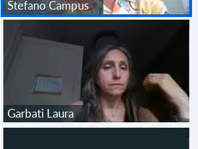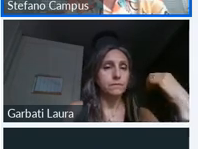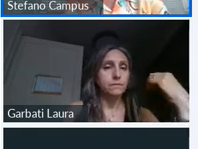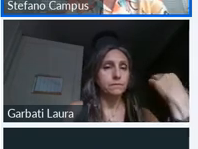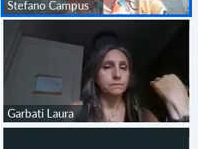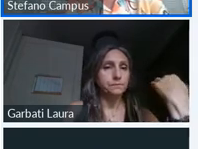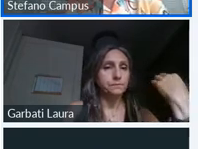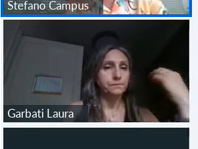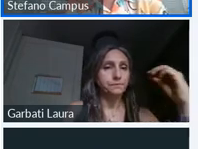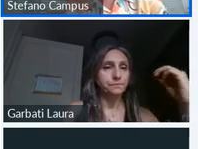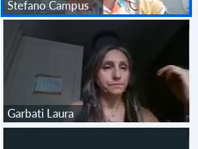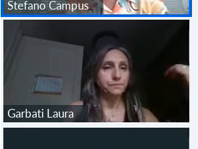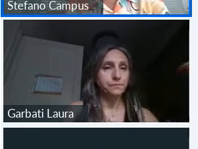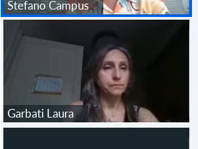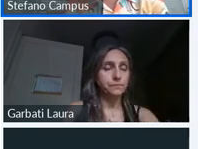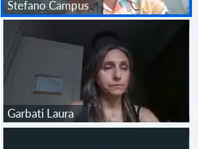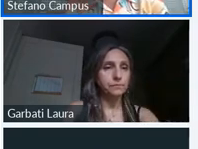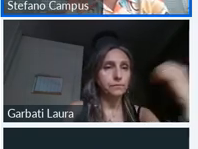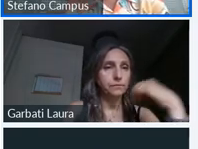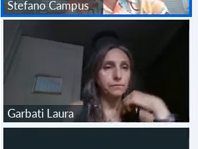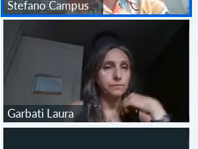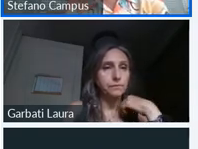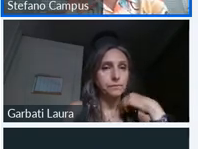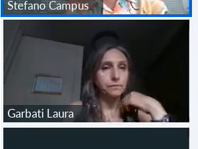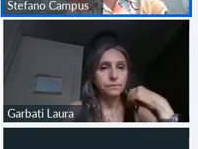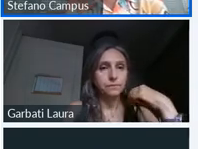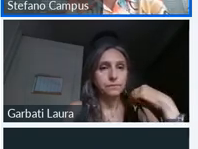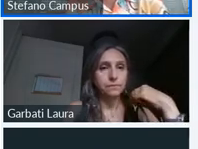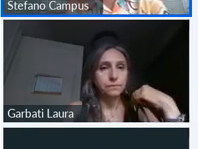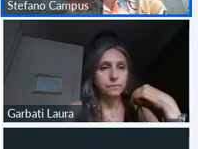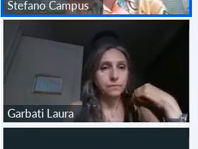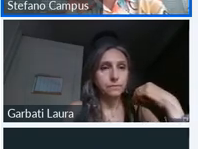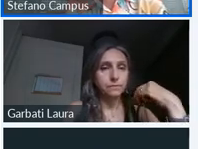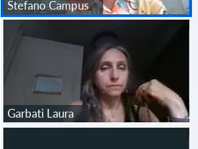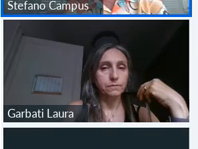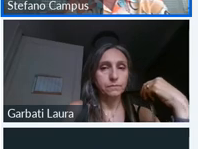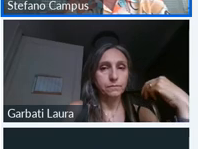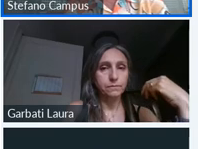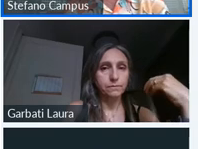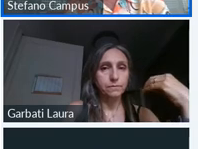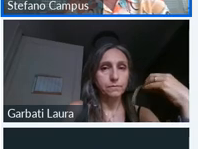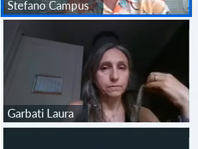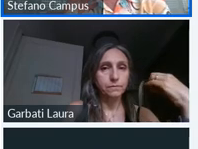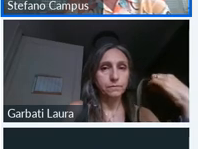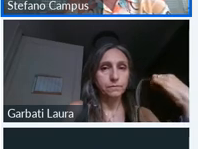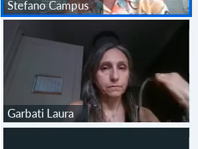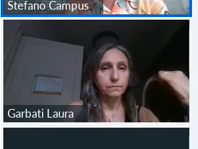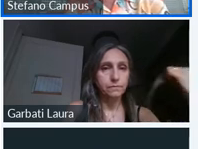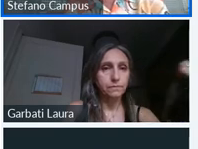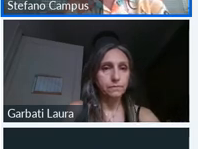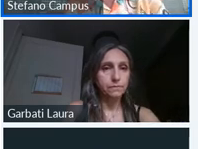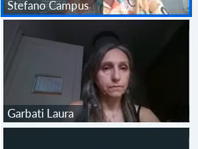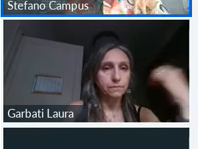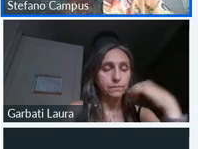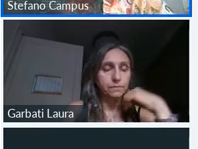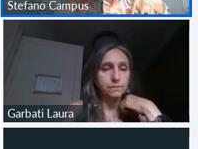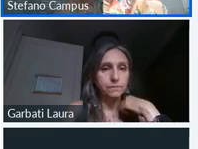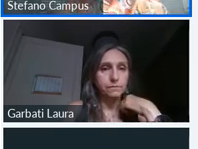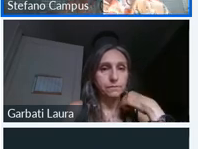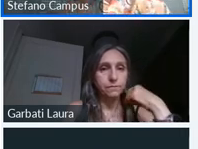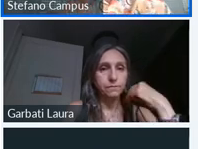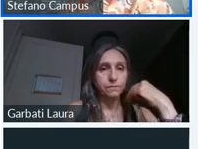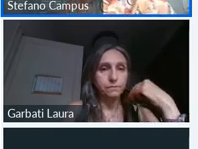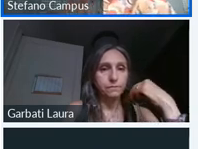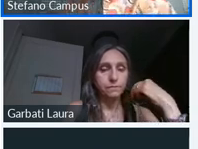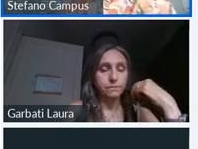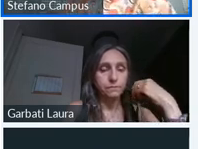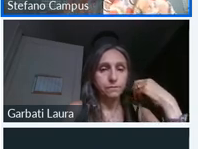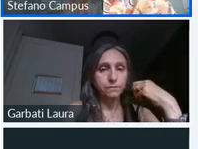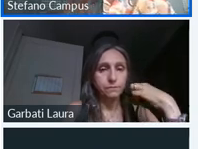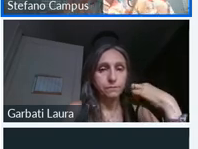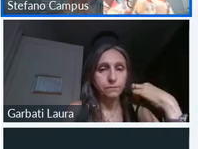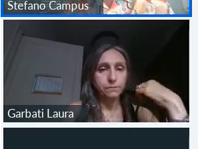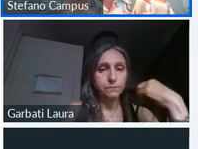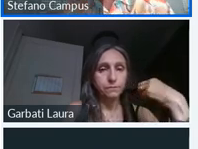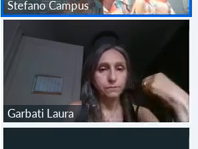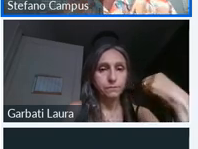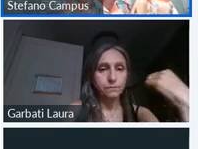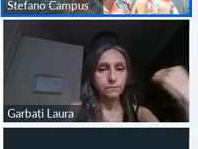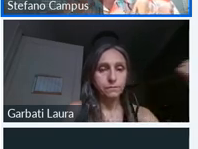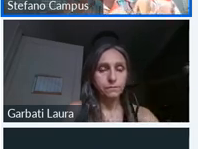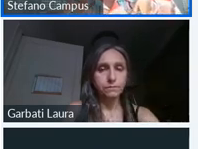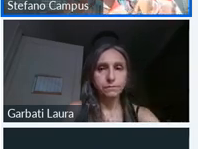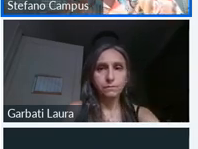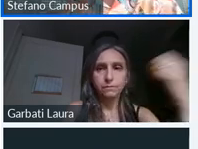layer, appunto ognuno dei quali porta una serie di informazioni. Potremmo appunto definirli ognuno di questi